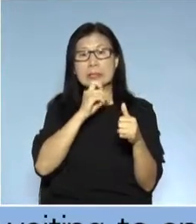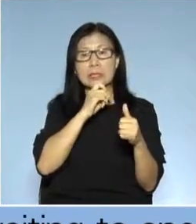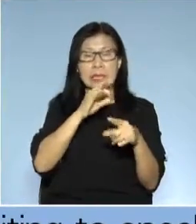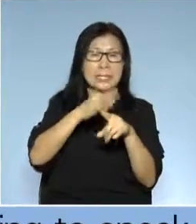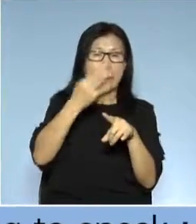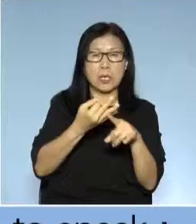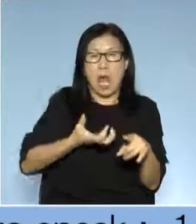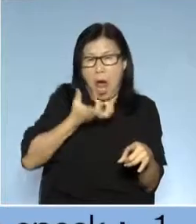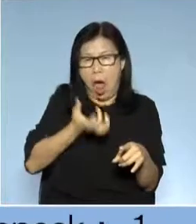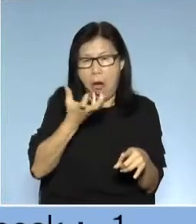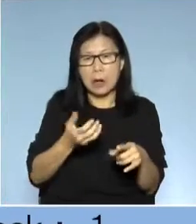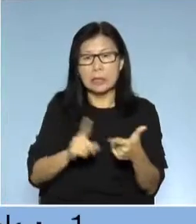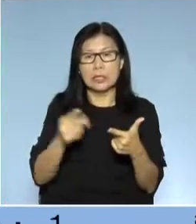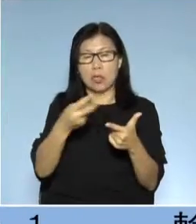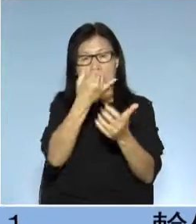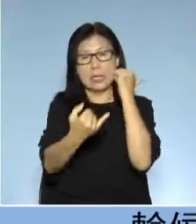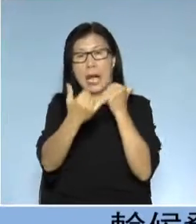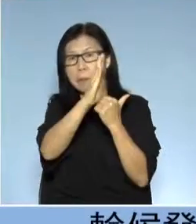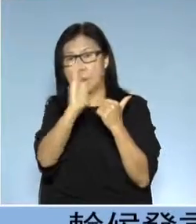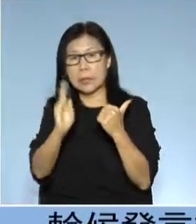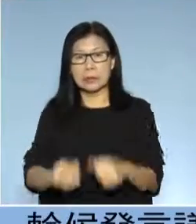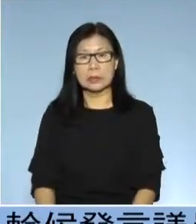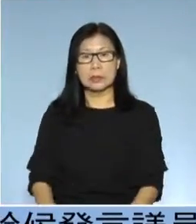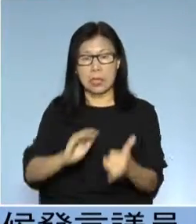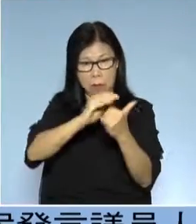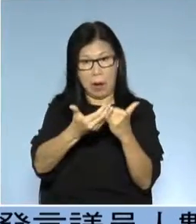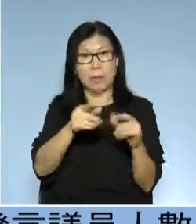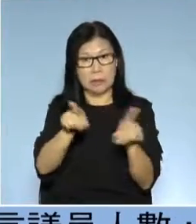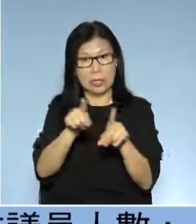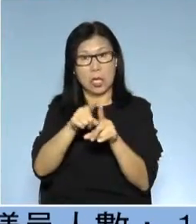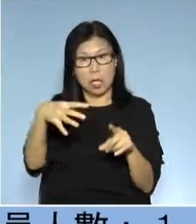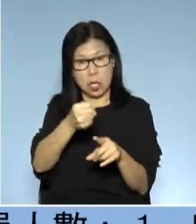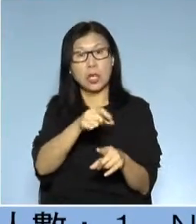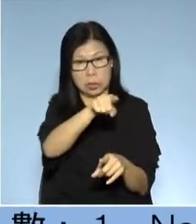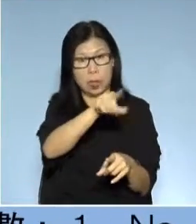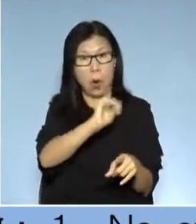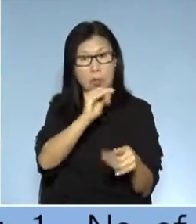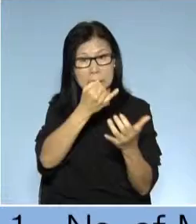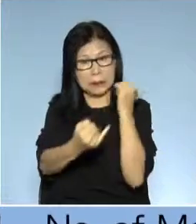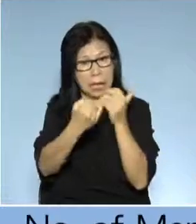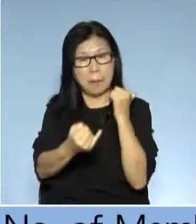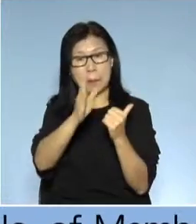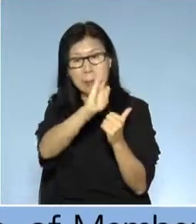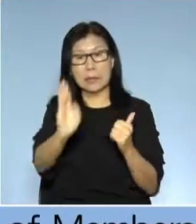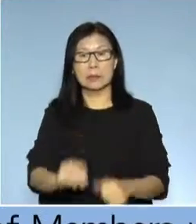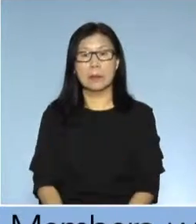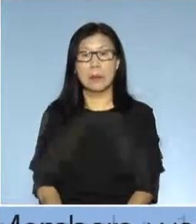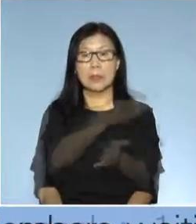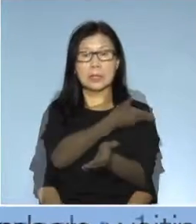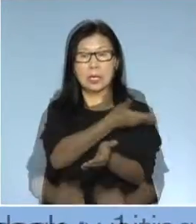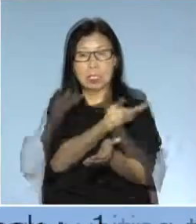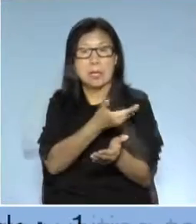3-4个月，跟住又要去生。當然懷孕係權利，係應該俾佢生。但係你諗下，有啲真係有啲家